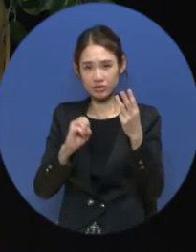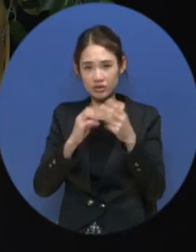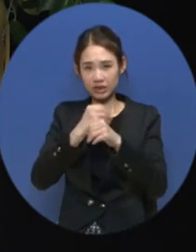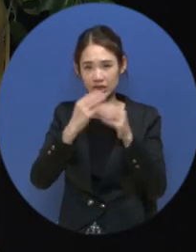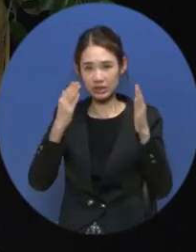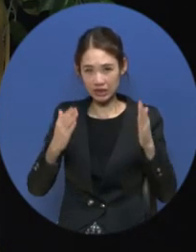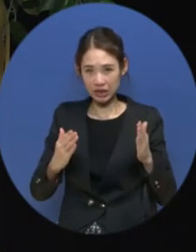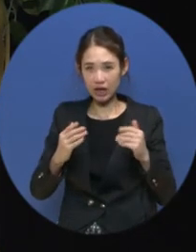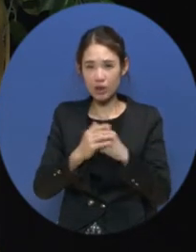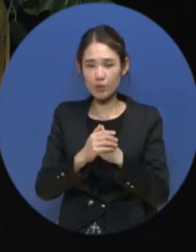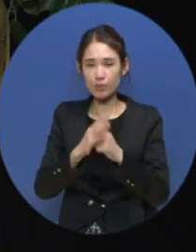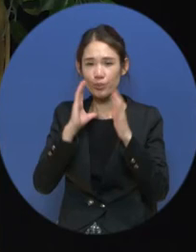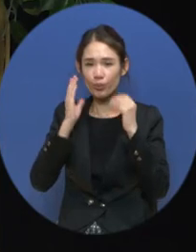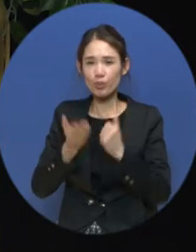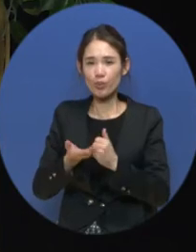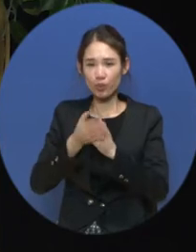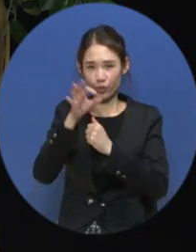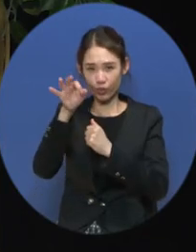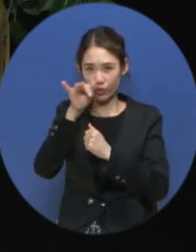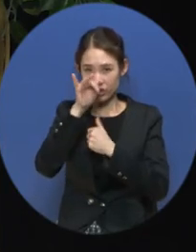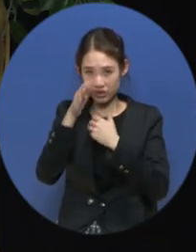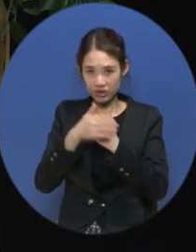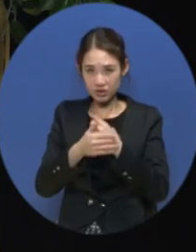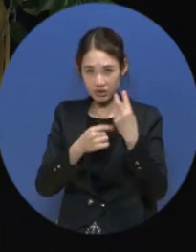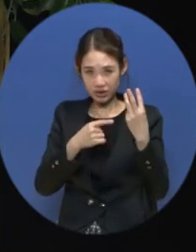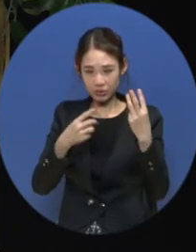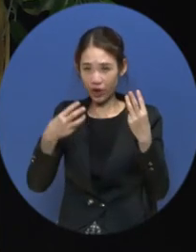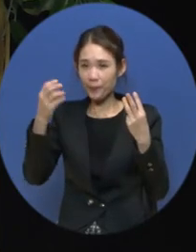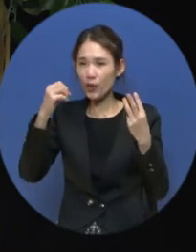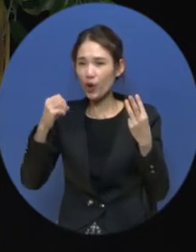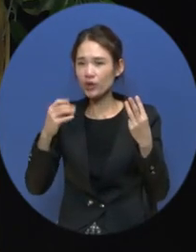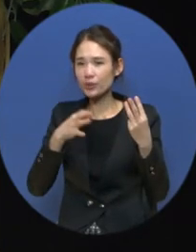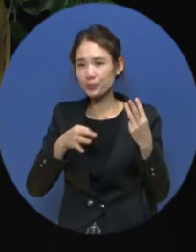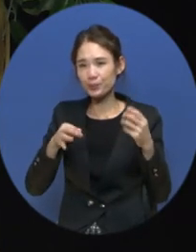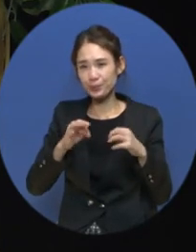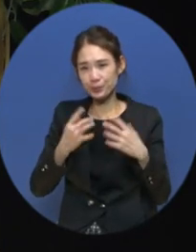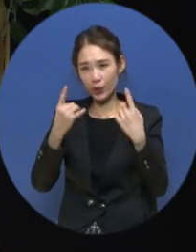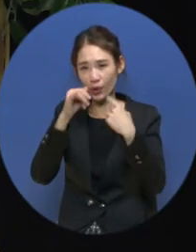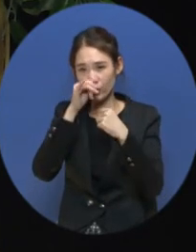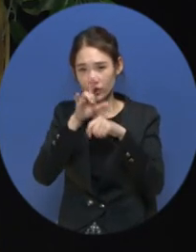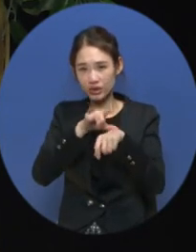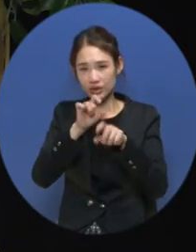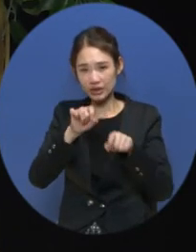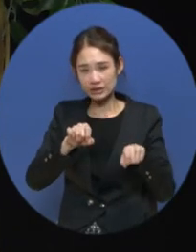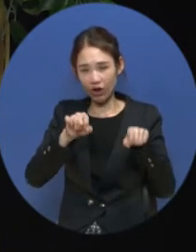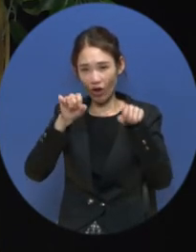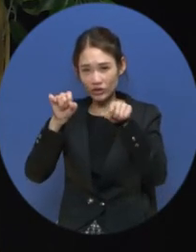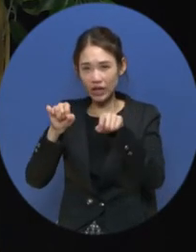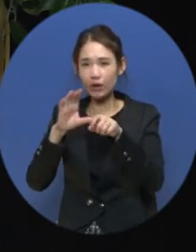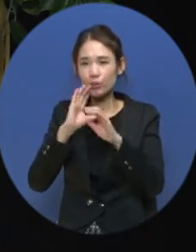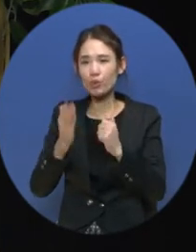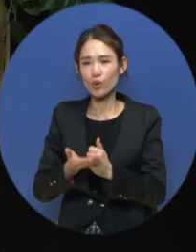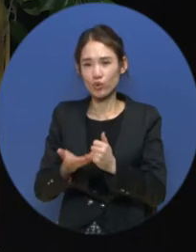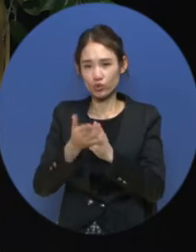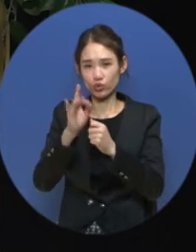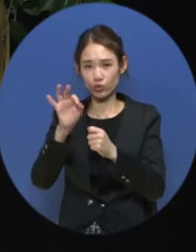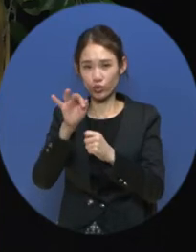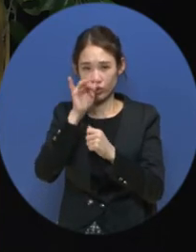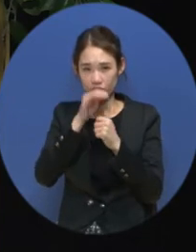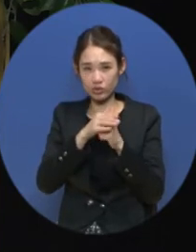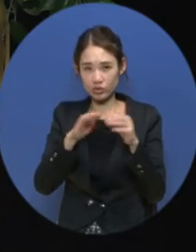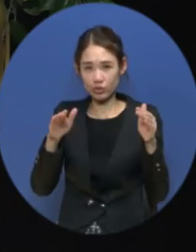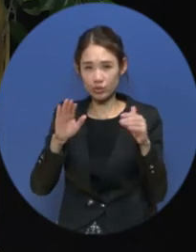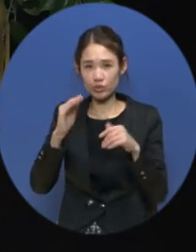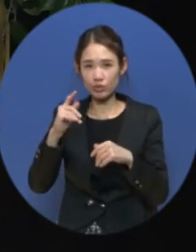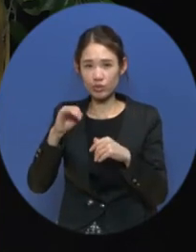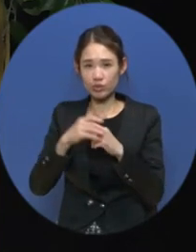있는데 그게 한 3.3% 정도 네. 이런 정도로 올랐고 또 연장 보육료가 또 나오기 때문에 네. 네, 표비가